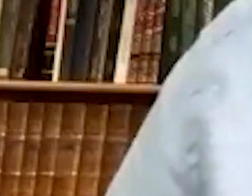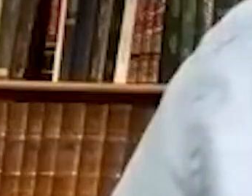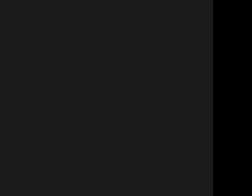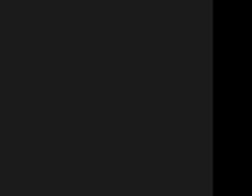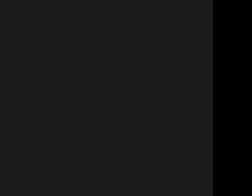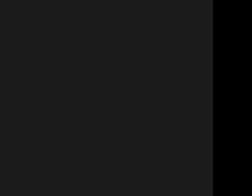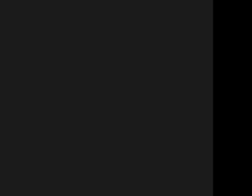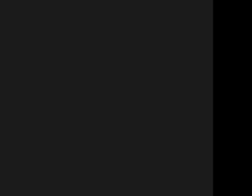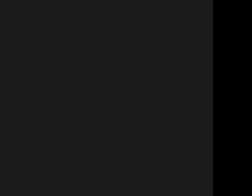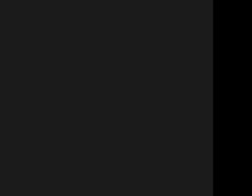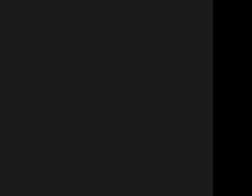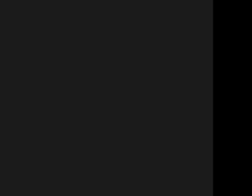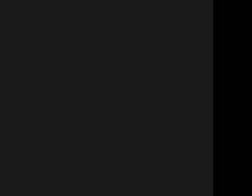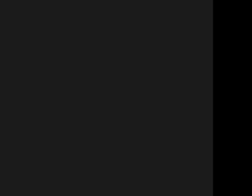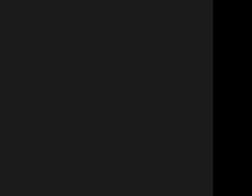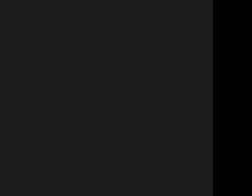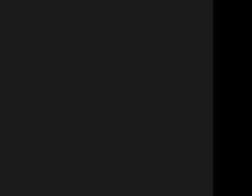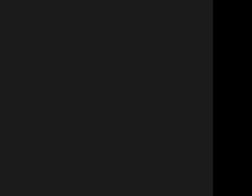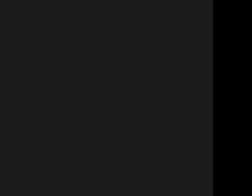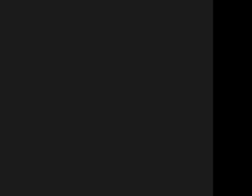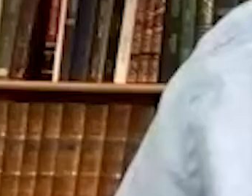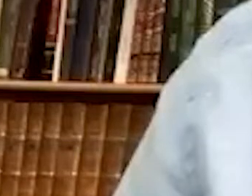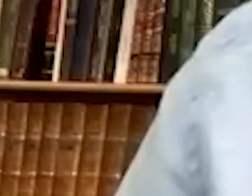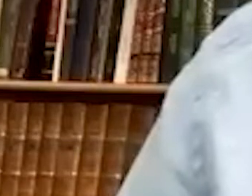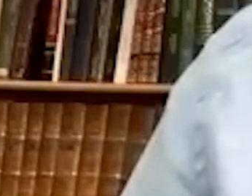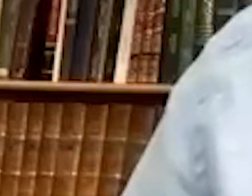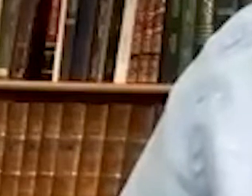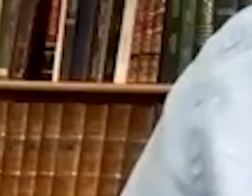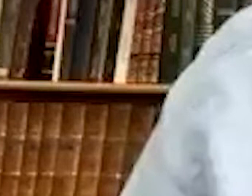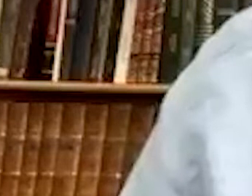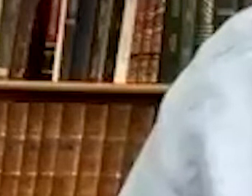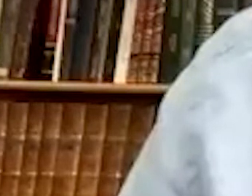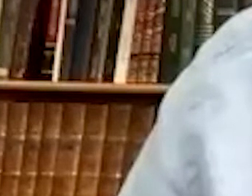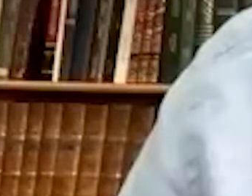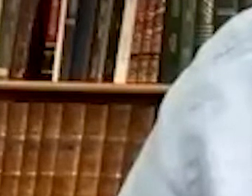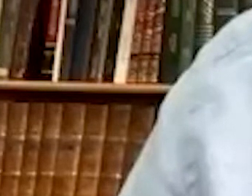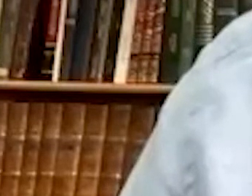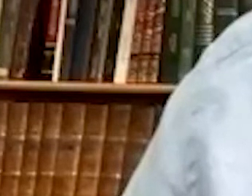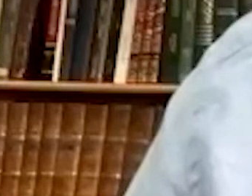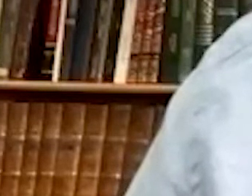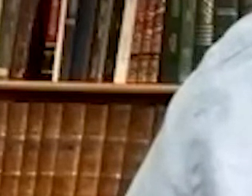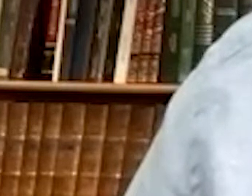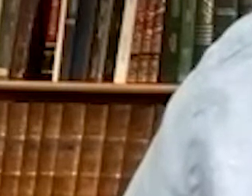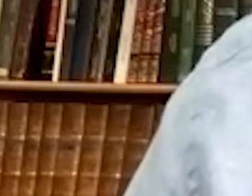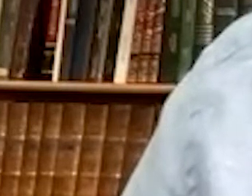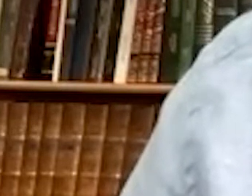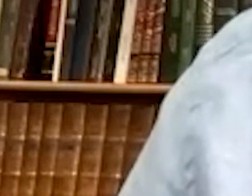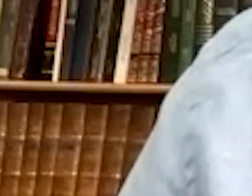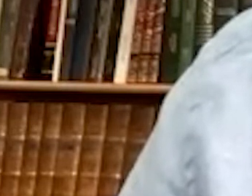all. أعوذ بالله من الشيطان الرجيم بسم الله الرحمن الرحيم الحمد لله رب